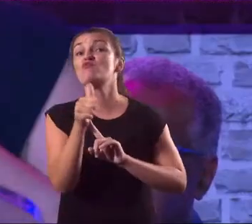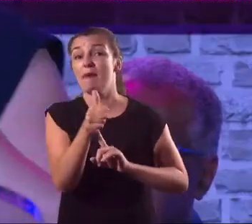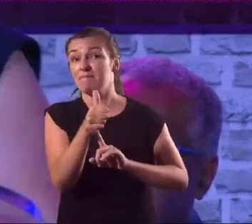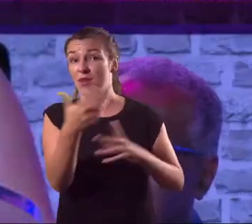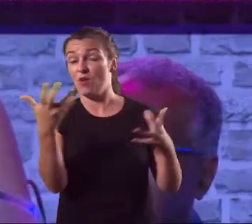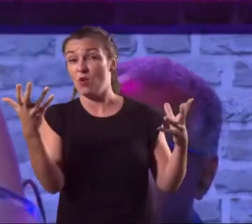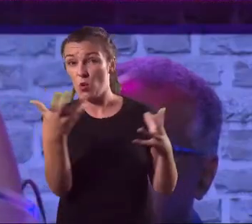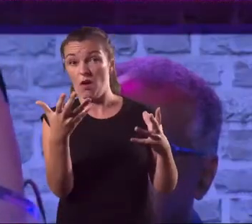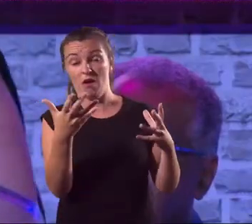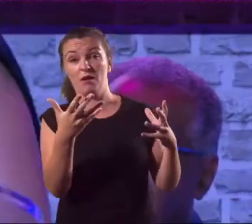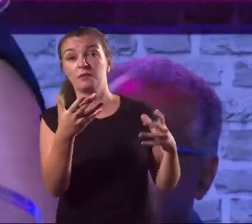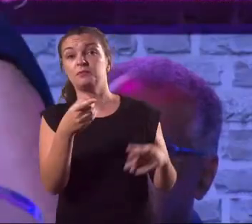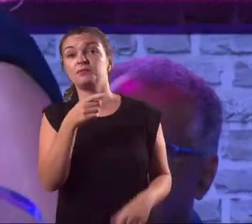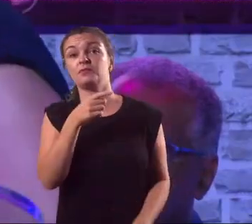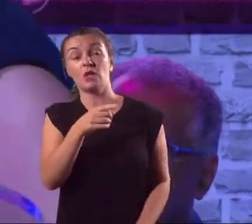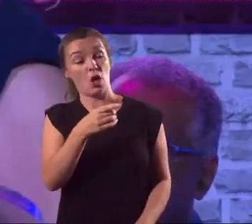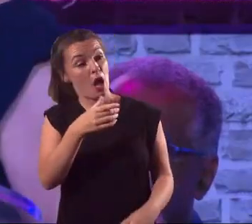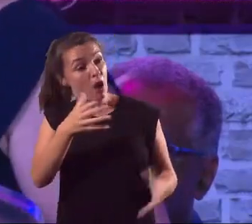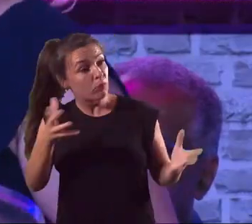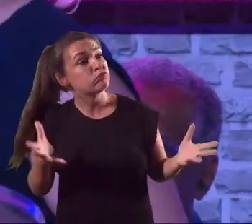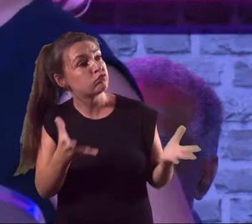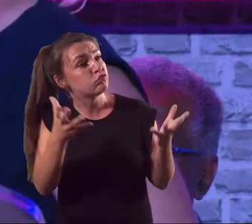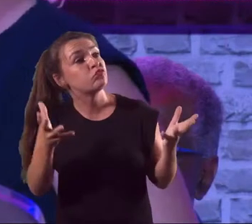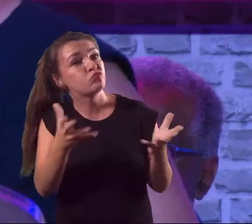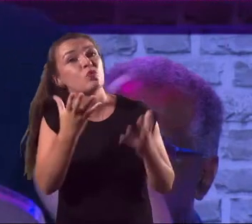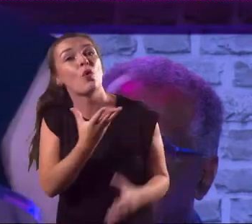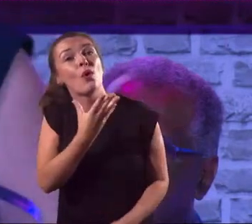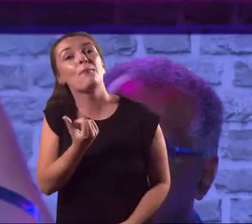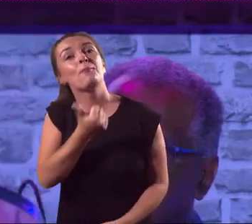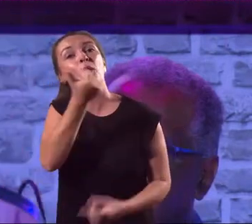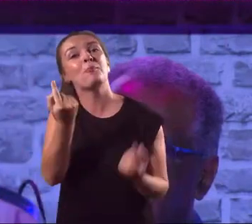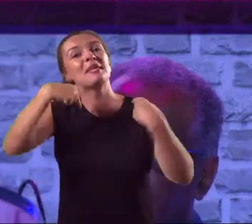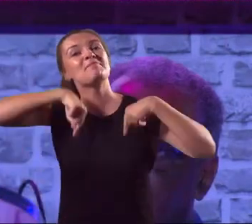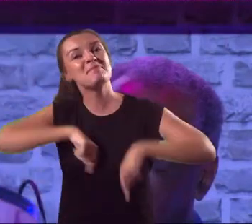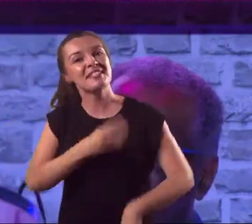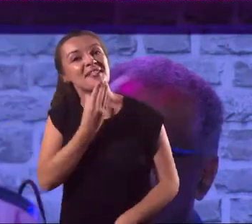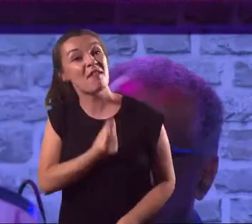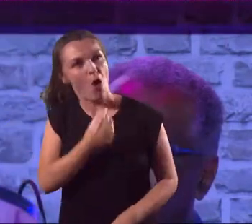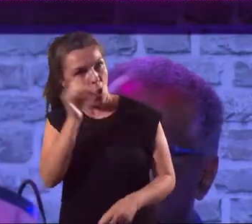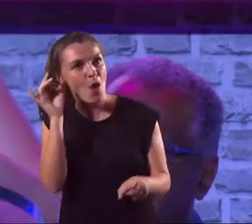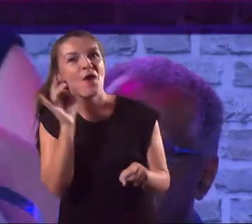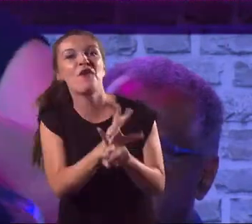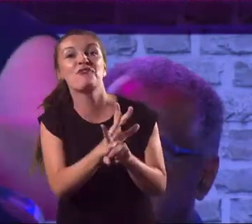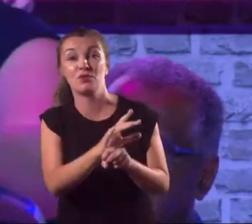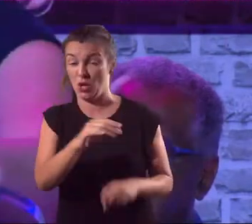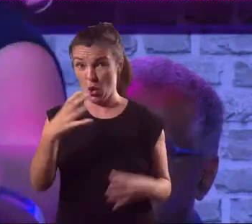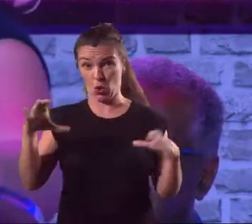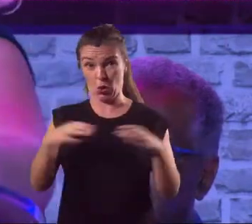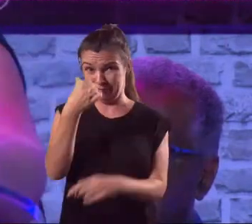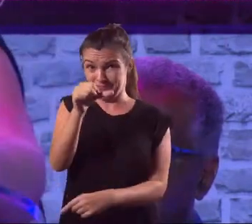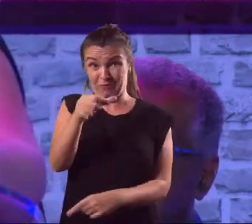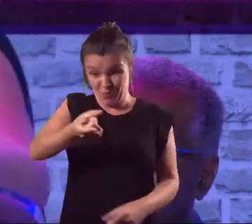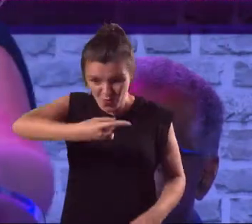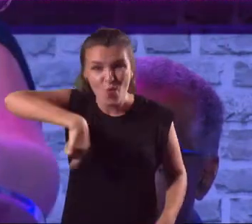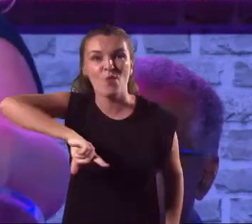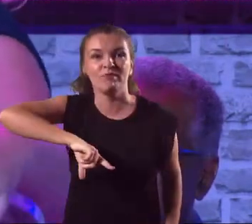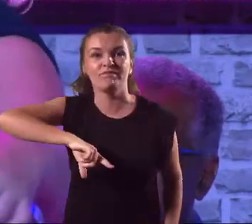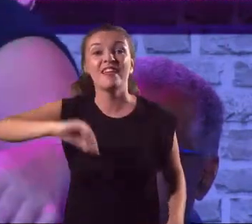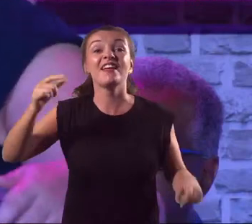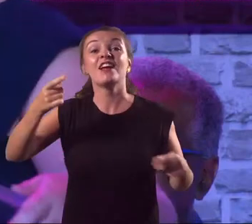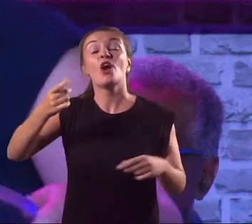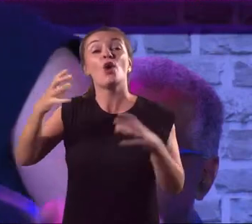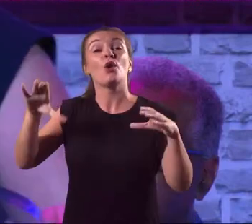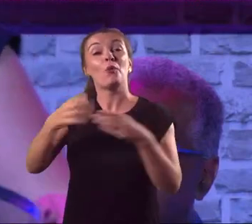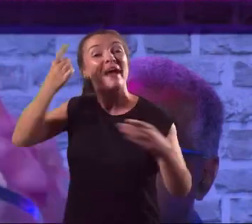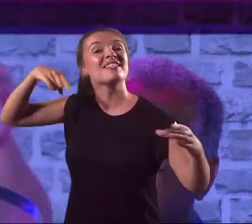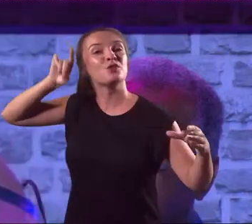refusé d'applaudir au soutien inconditionnel à Netanyahou à l'Assemblée nationale. De même que je suis fière que les insoumis